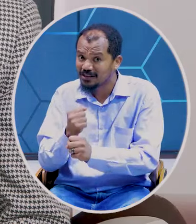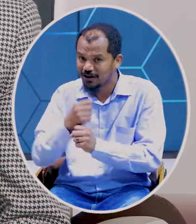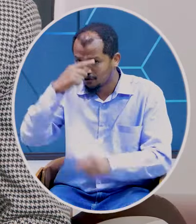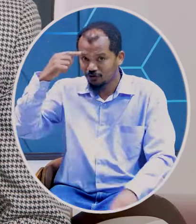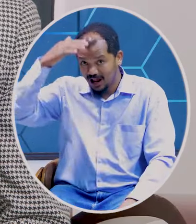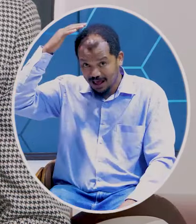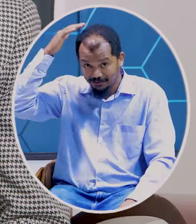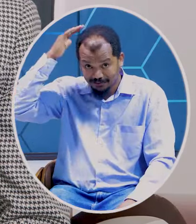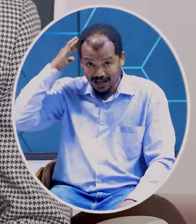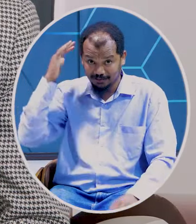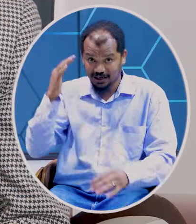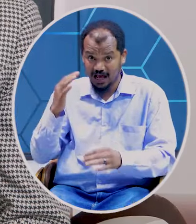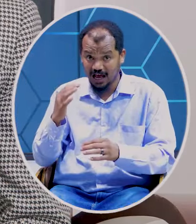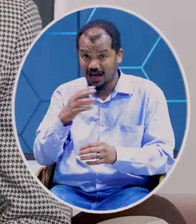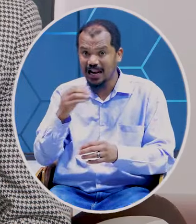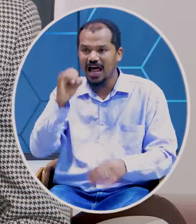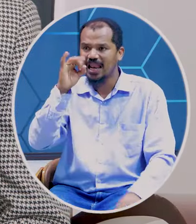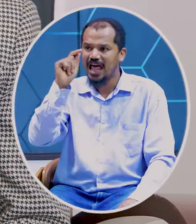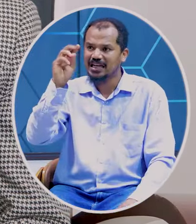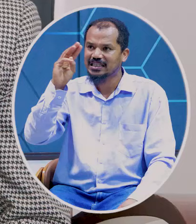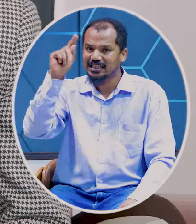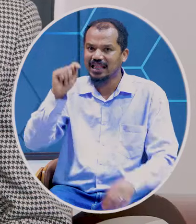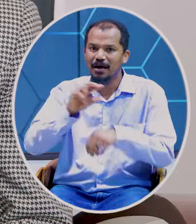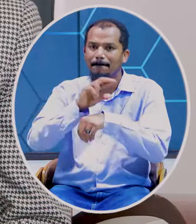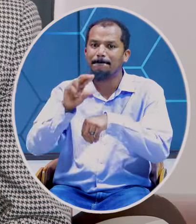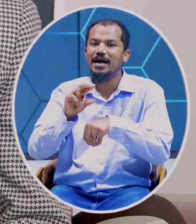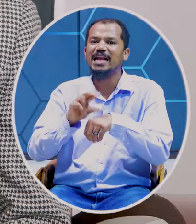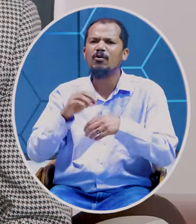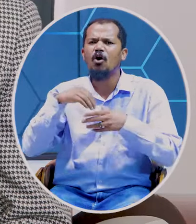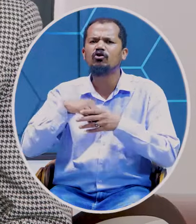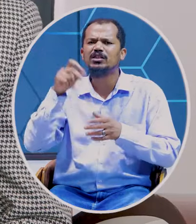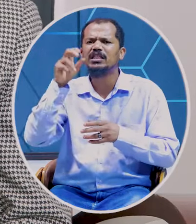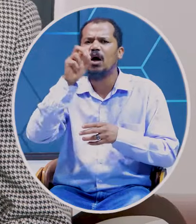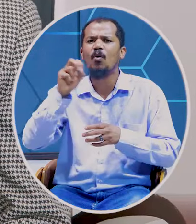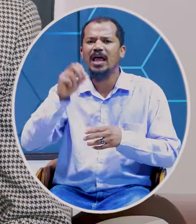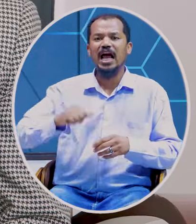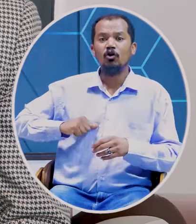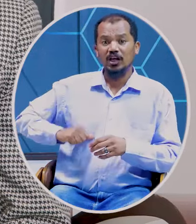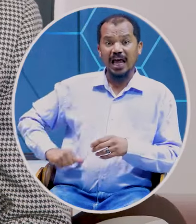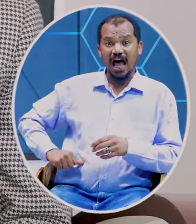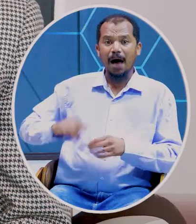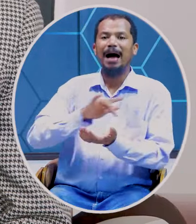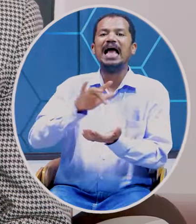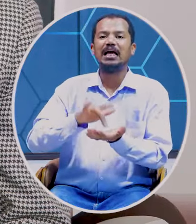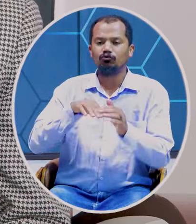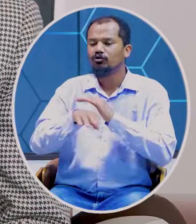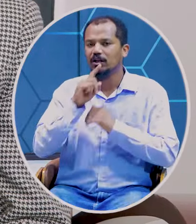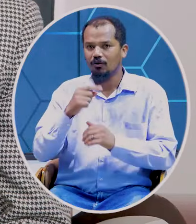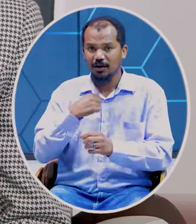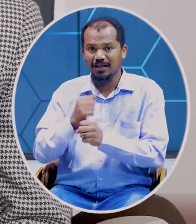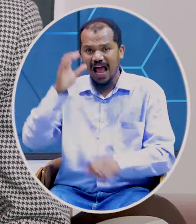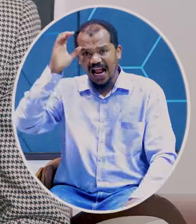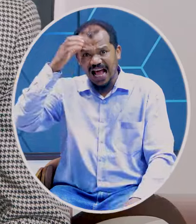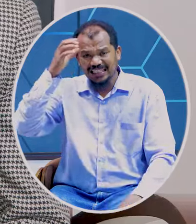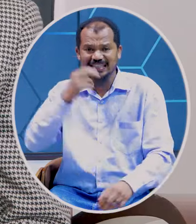የምሰራው ጥቁር አንበሳ ስፔሻላይዝድ ሆስፒታል እና ላንሴት ብሔራዊ የውስጥ ደዌና ቀዶ ጥገና ማዕከል ነው።